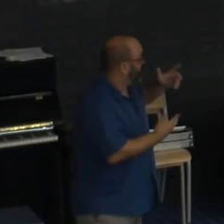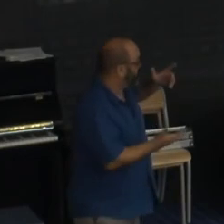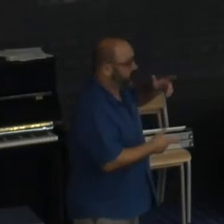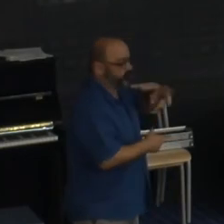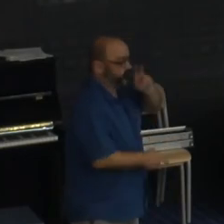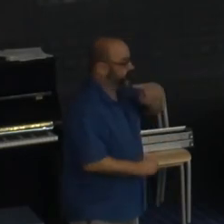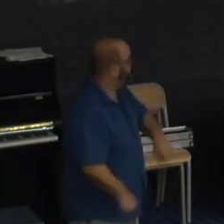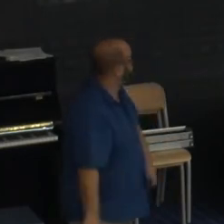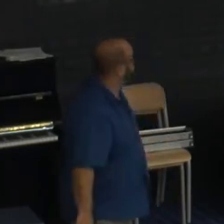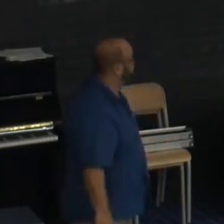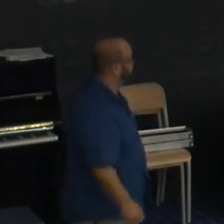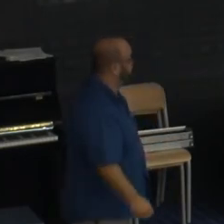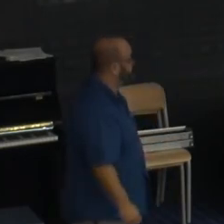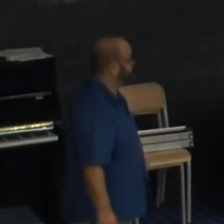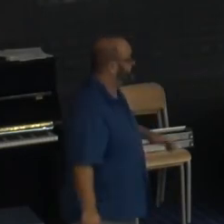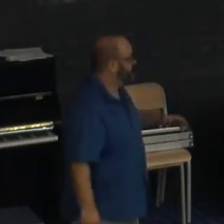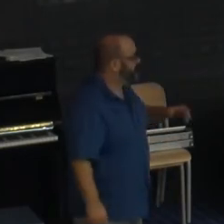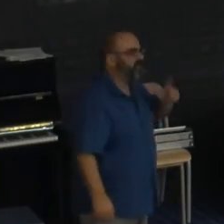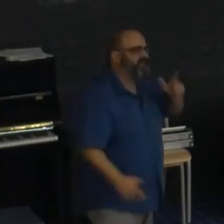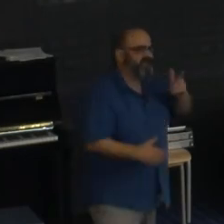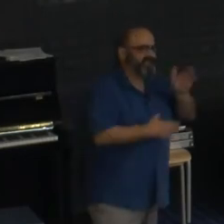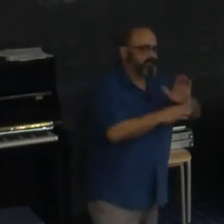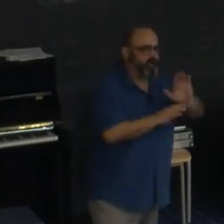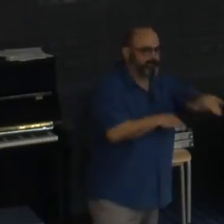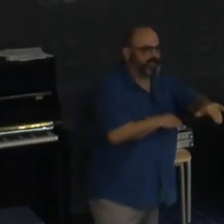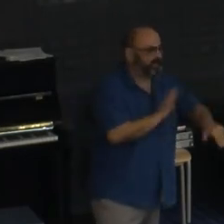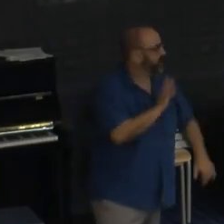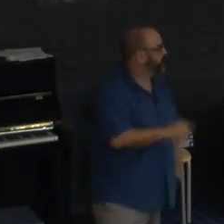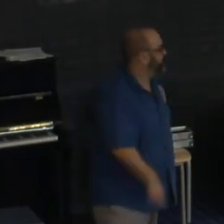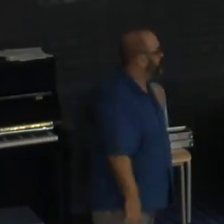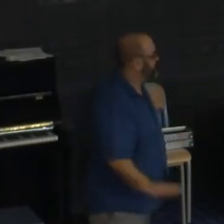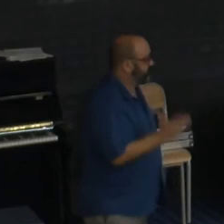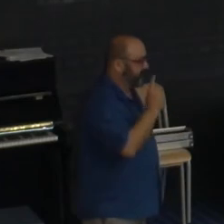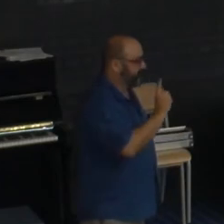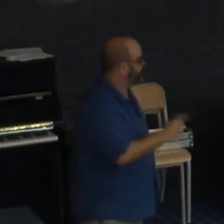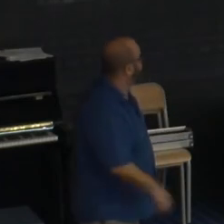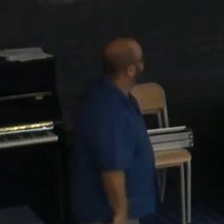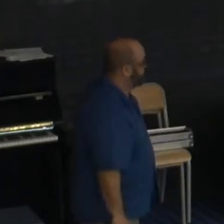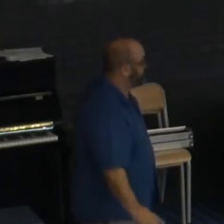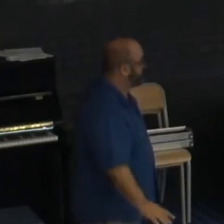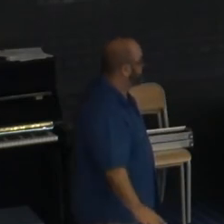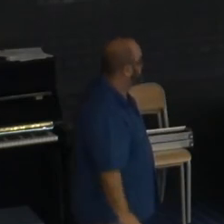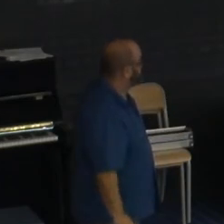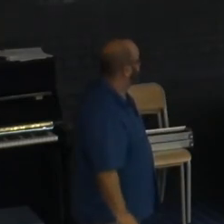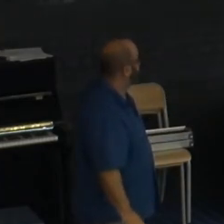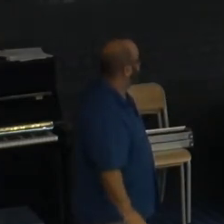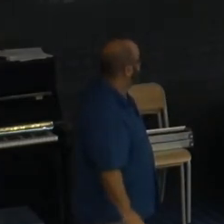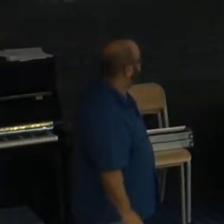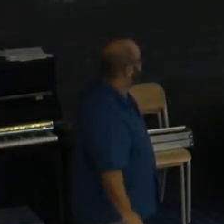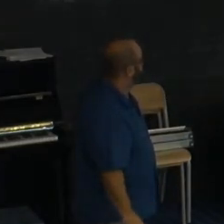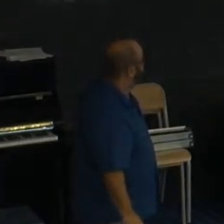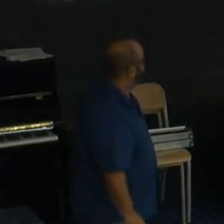amusants. Je vais faire la démo un peu après, si ça vous dit. Ne vous inquiétez pas. Oui ? Ah non. Je croyais qu'il y avait une